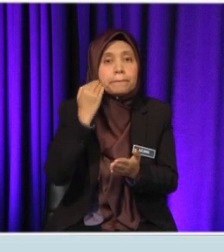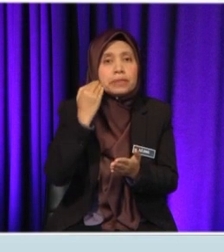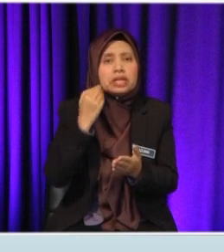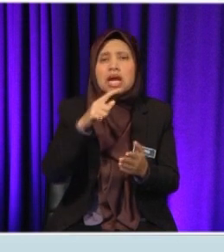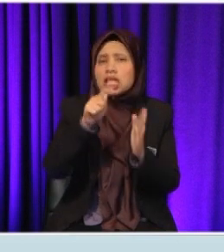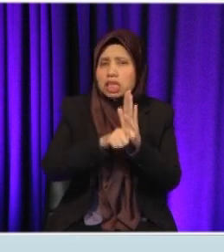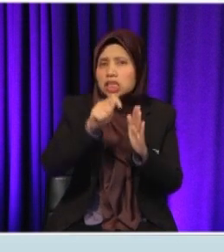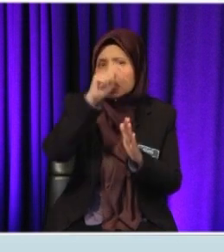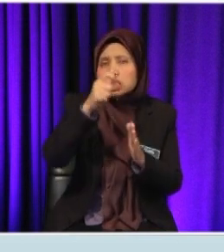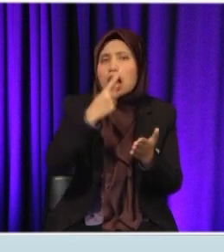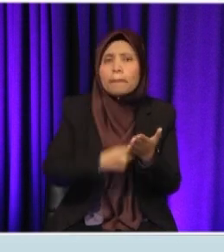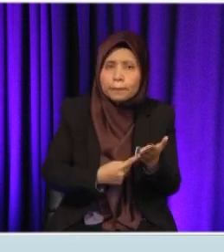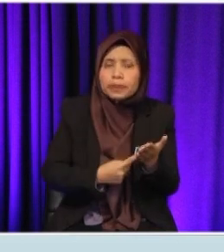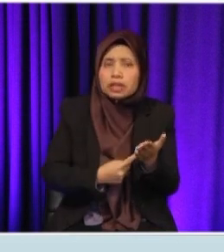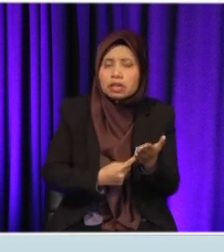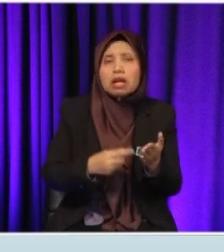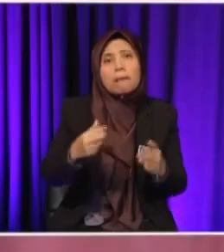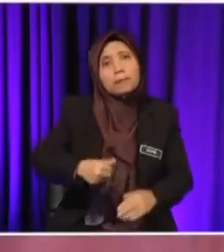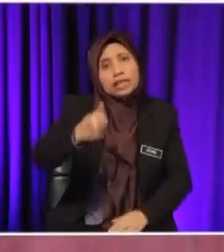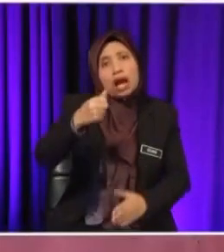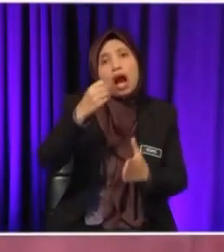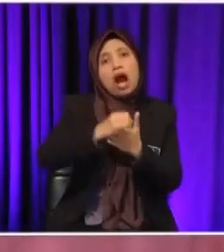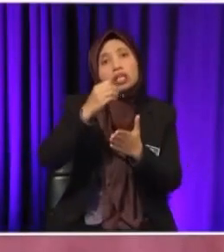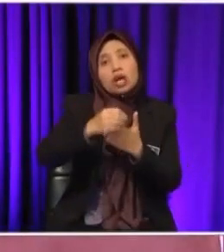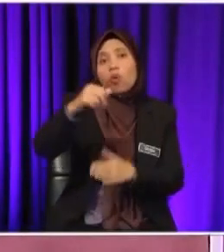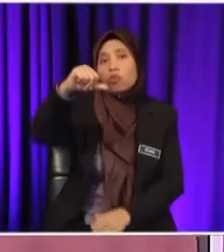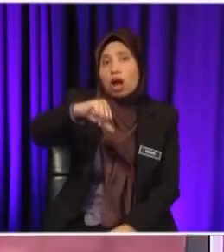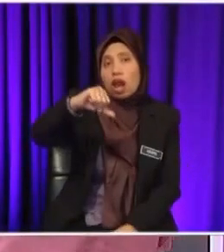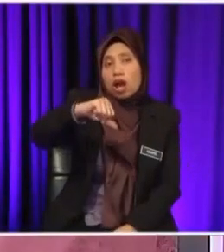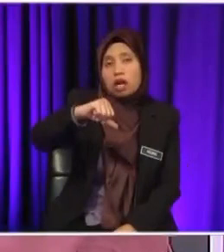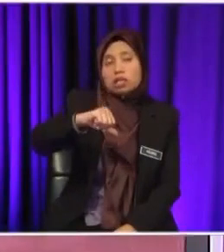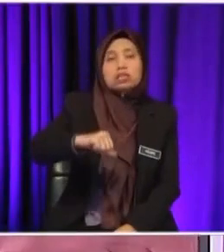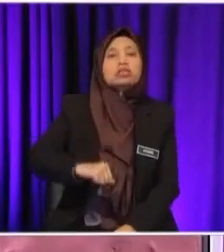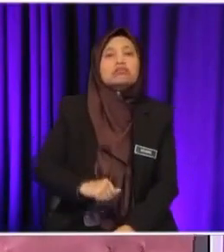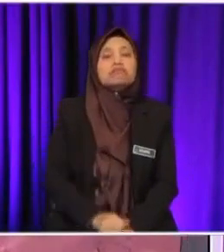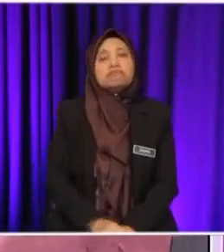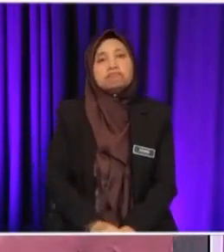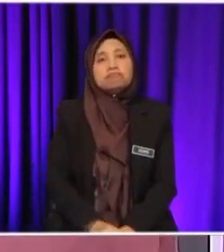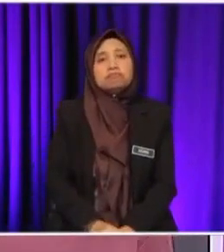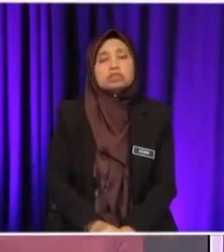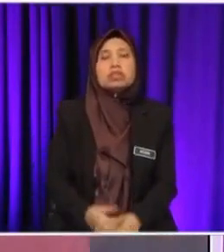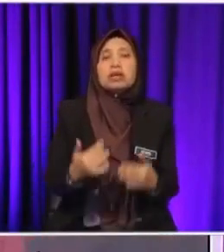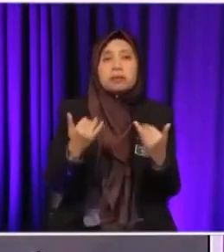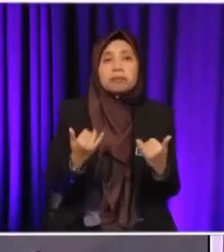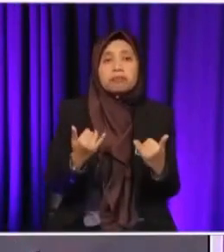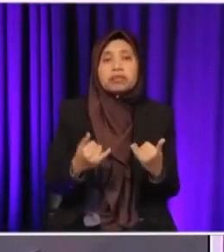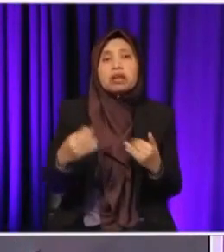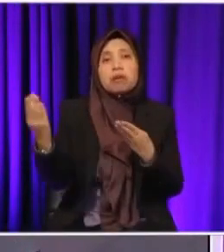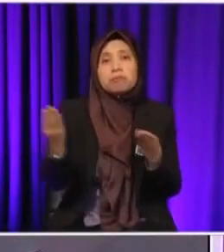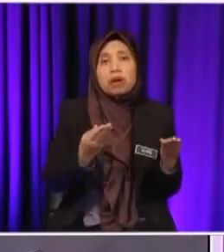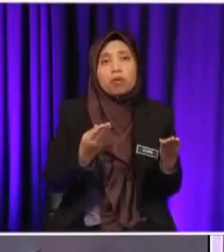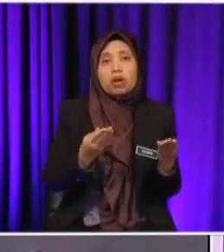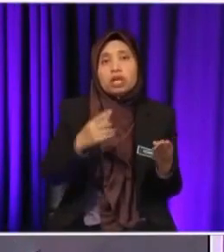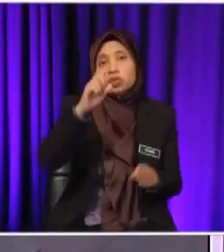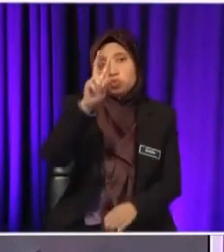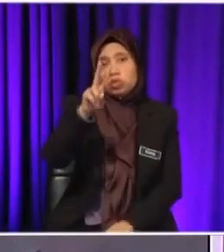Tertanya apa keputusan dia? Menang ataupun kalah? Itu adalah teknik suspek. Okey, setakat ini dia membawa kepada 2,